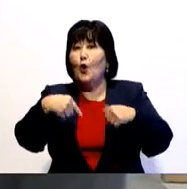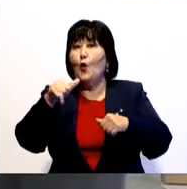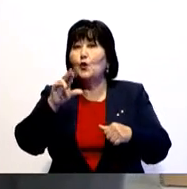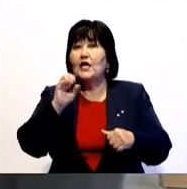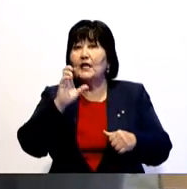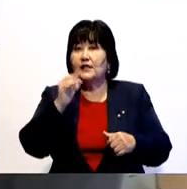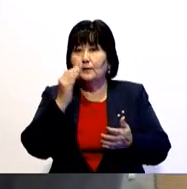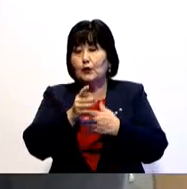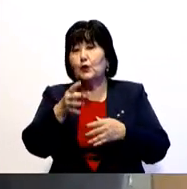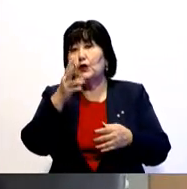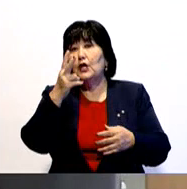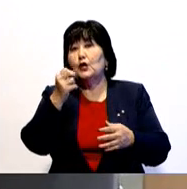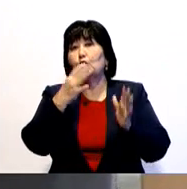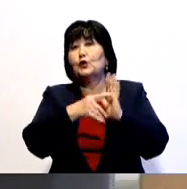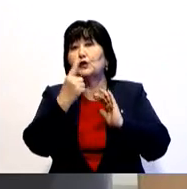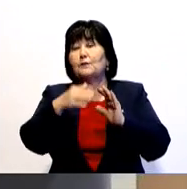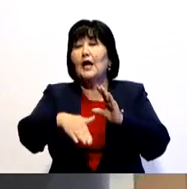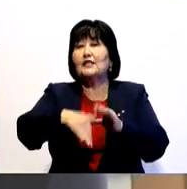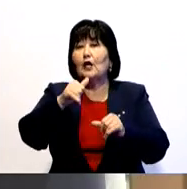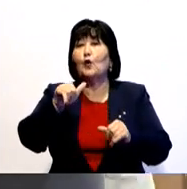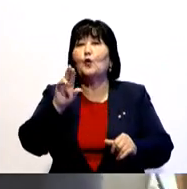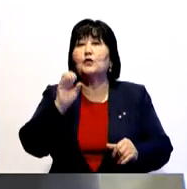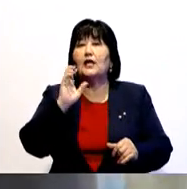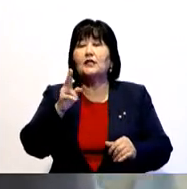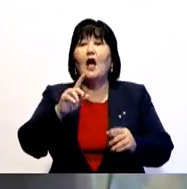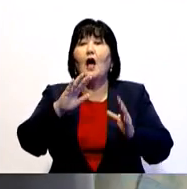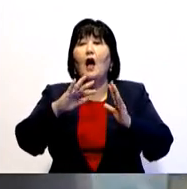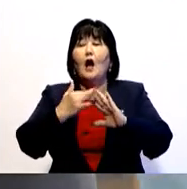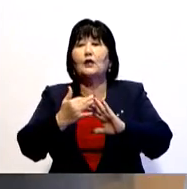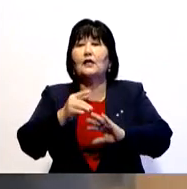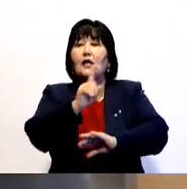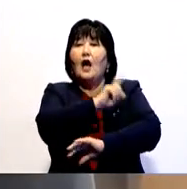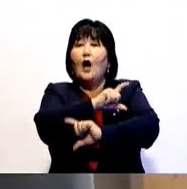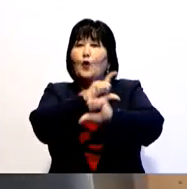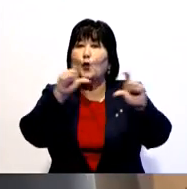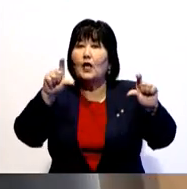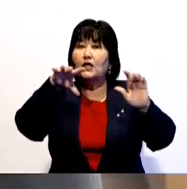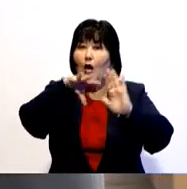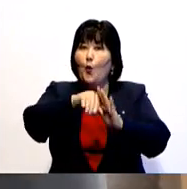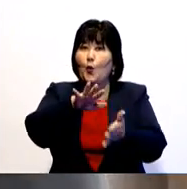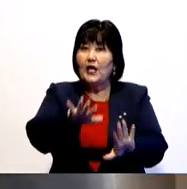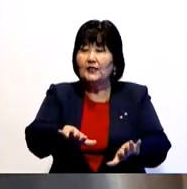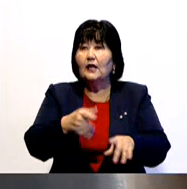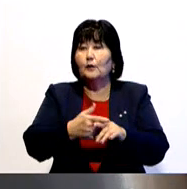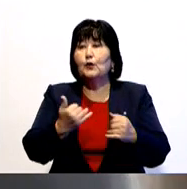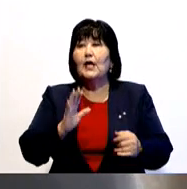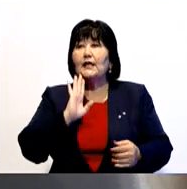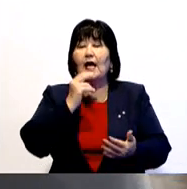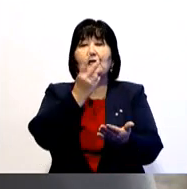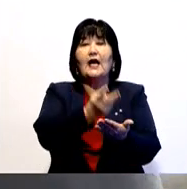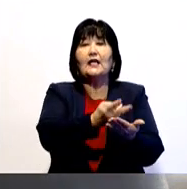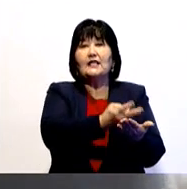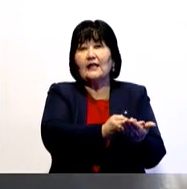біреуі 291-ші сайлау учаскесі аудандық ауруханада орналасқан. Онда бүгінгі таңға жатқан